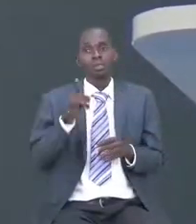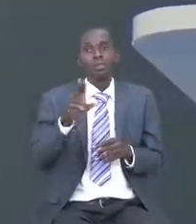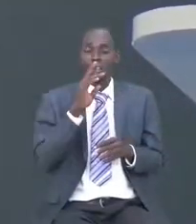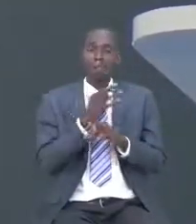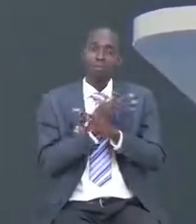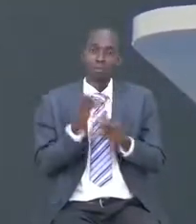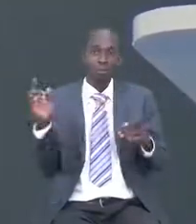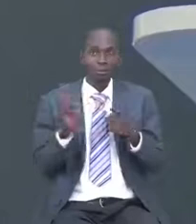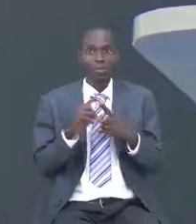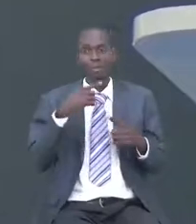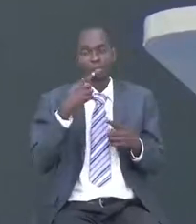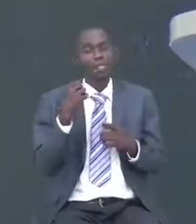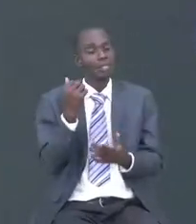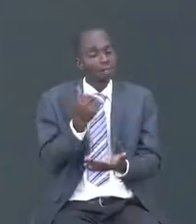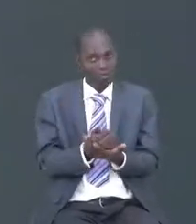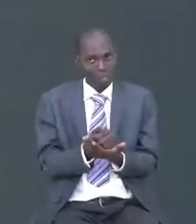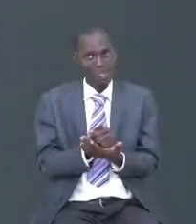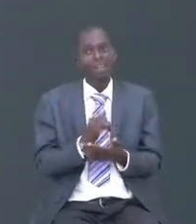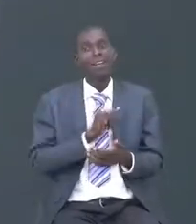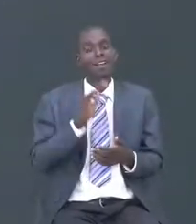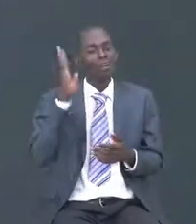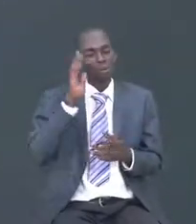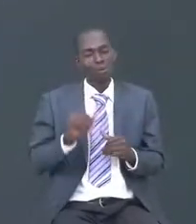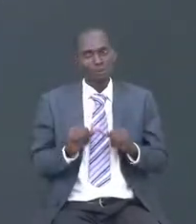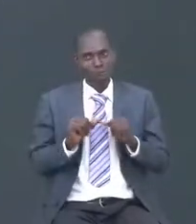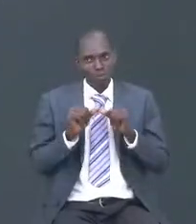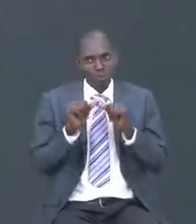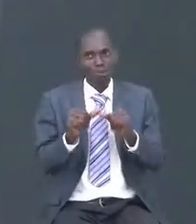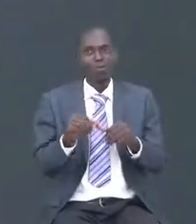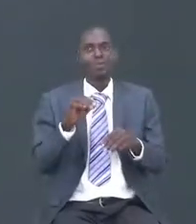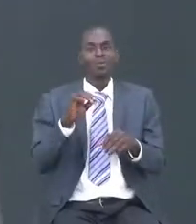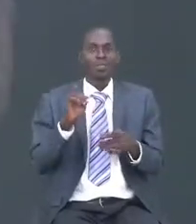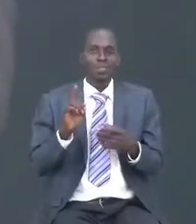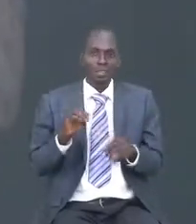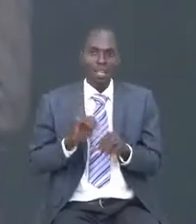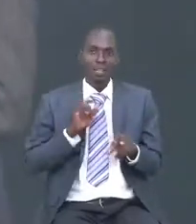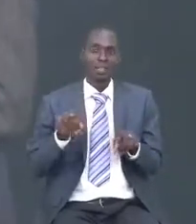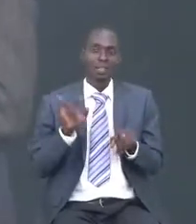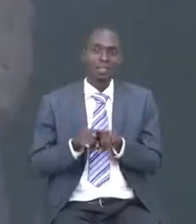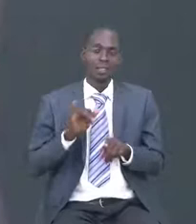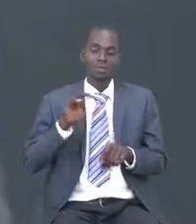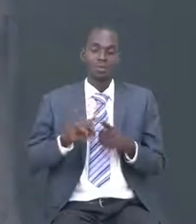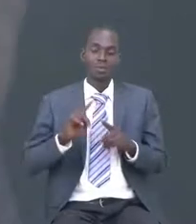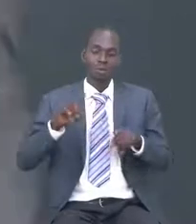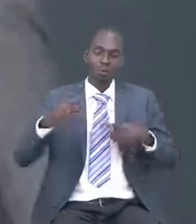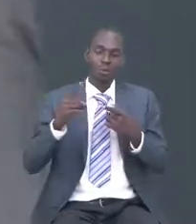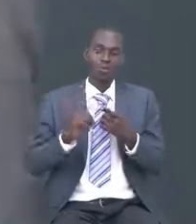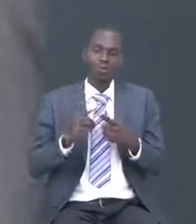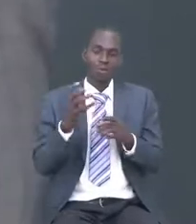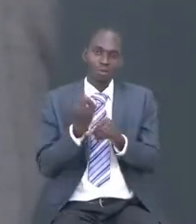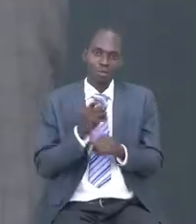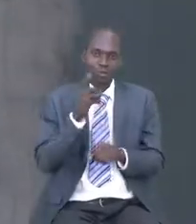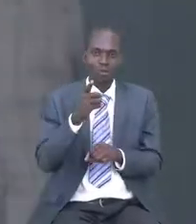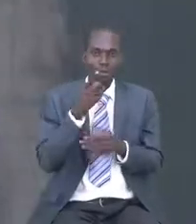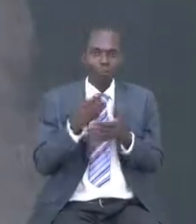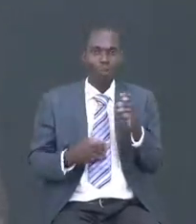dire Amen. Aussi longtemps que je vais continuer pour t'atteindre et faire de toi ce que